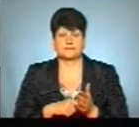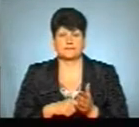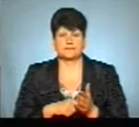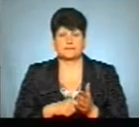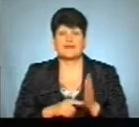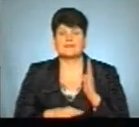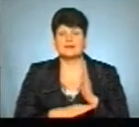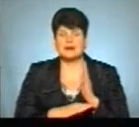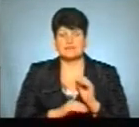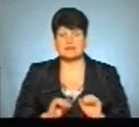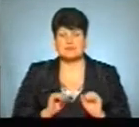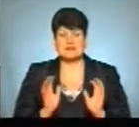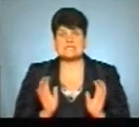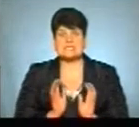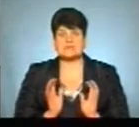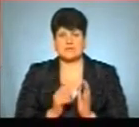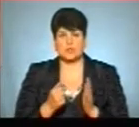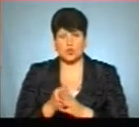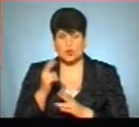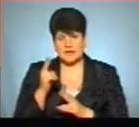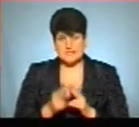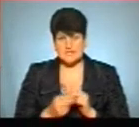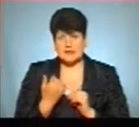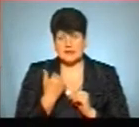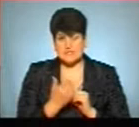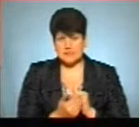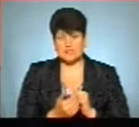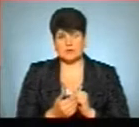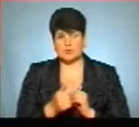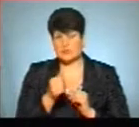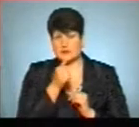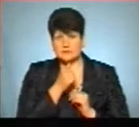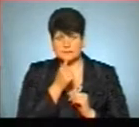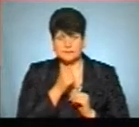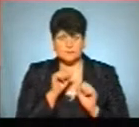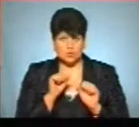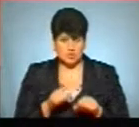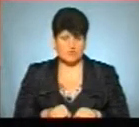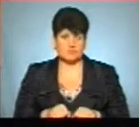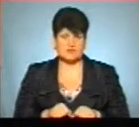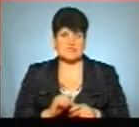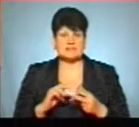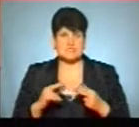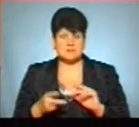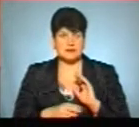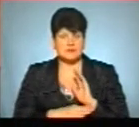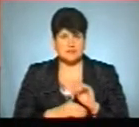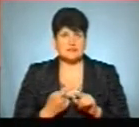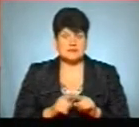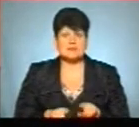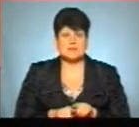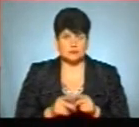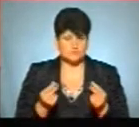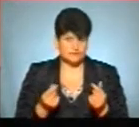дерева намагаються зберегти до кінця їхньої експлуатаційної можливості, тому що заміна дерева – це також вартісна річ,